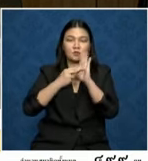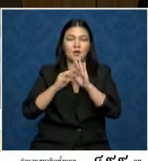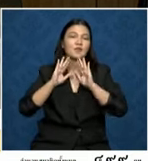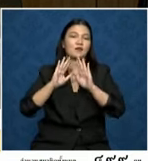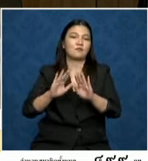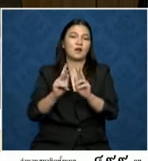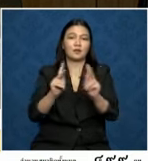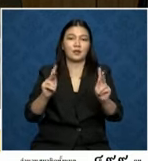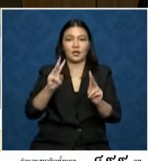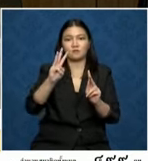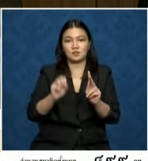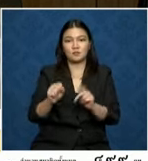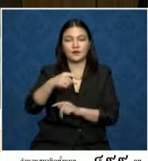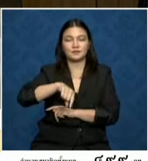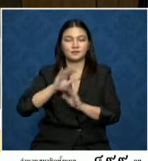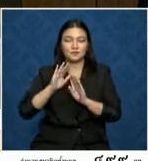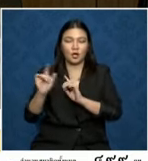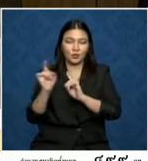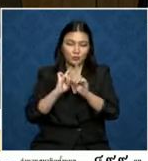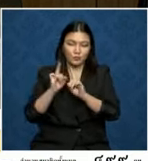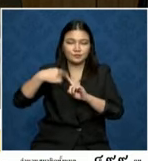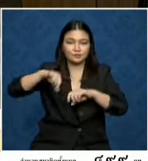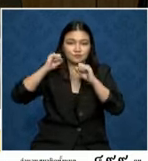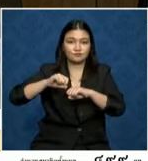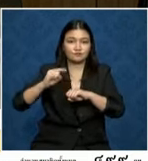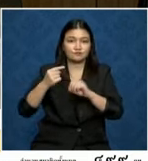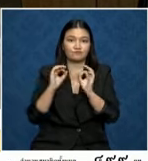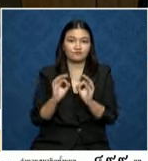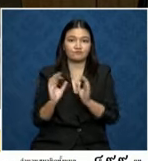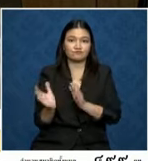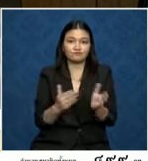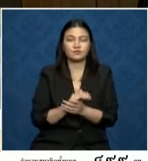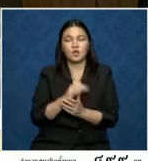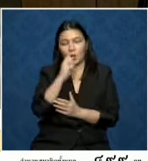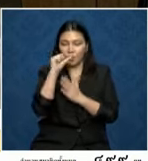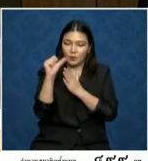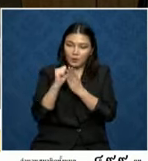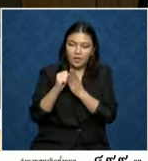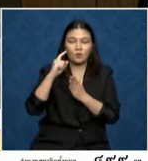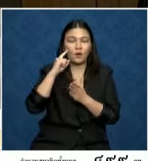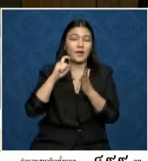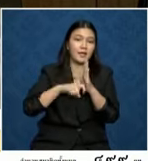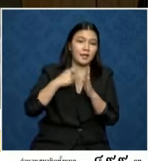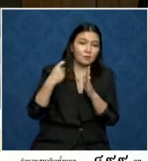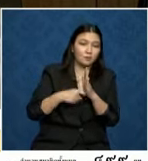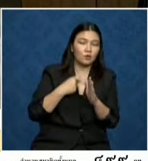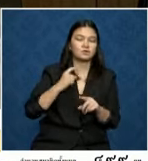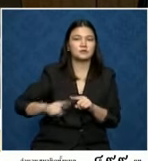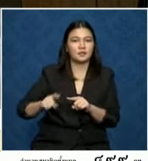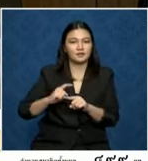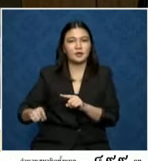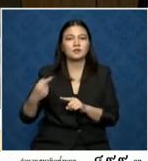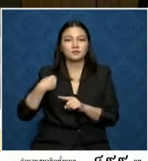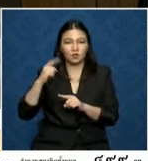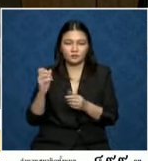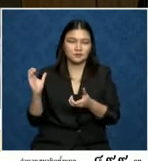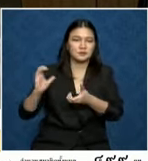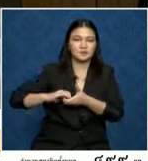สามัญได้โปรดร่างข้อสังเกตในส่วนนี้เข้าไปนะครับและลองแก้ไขนะครับทั้งต้นเหตุนะครับและก็ปลายเหตุให้สอดค